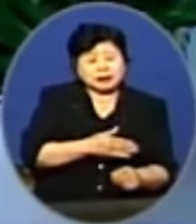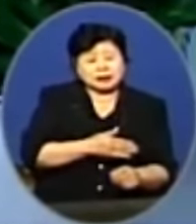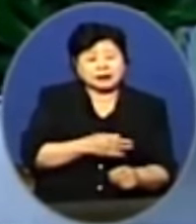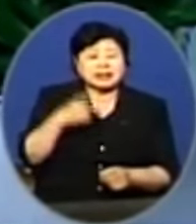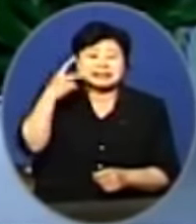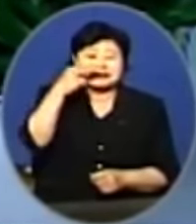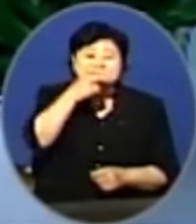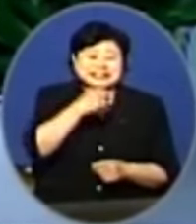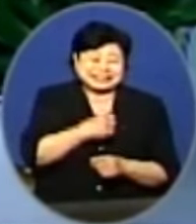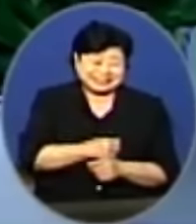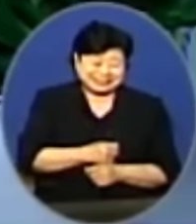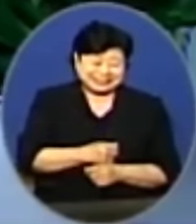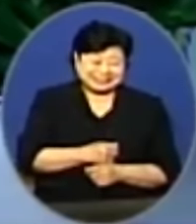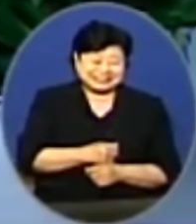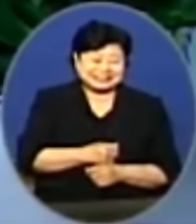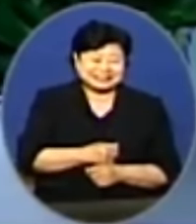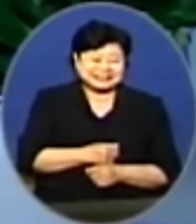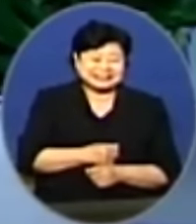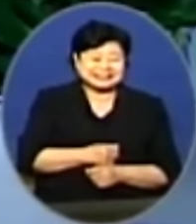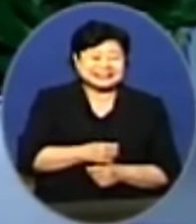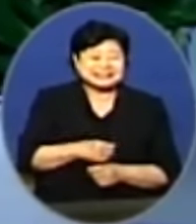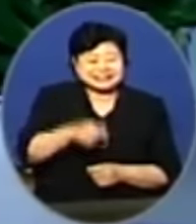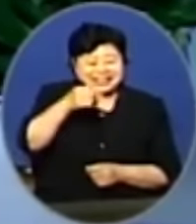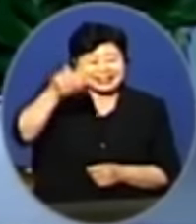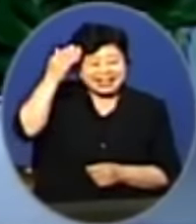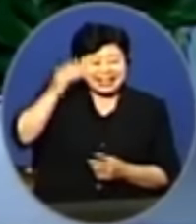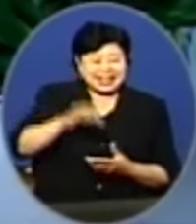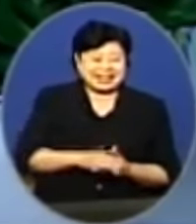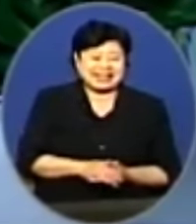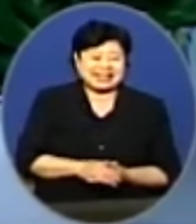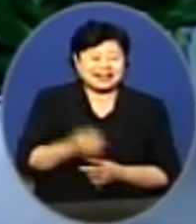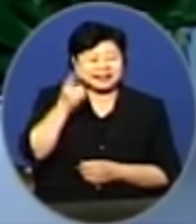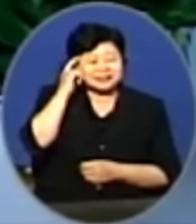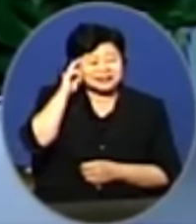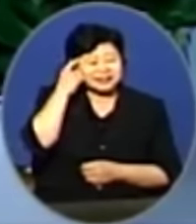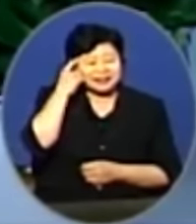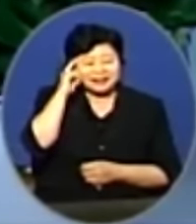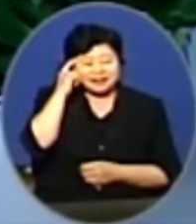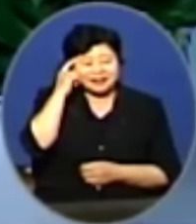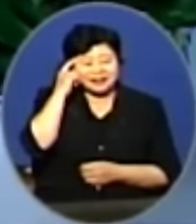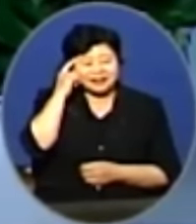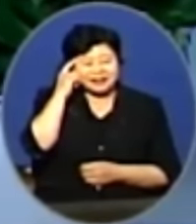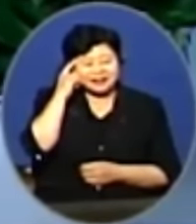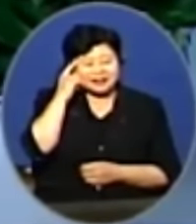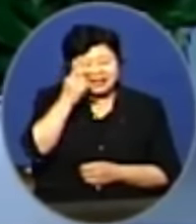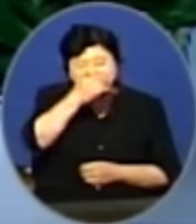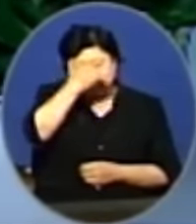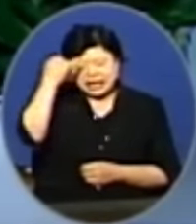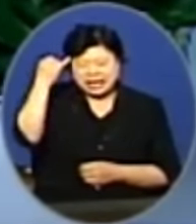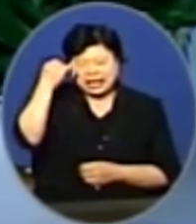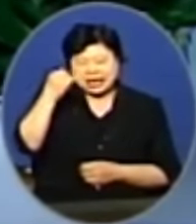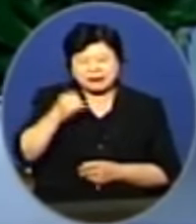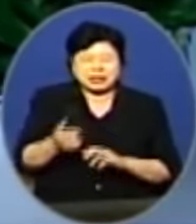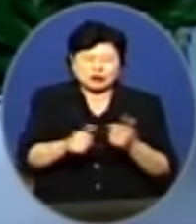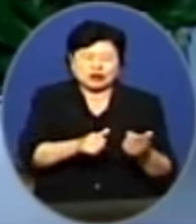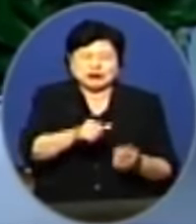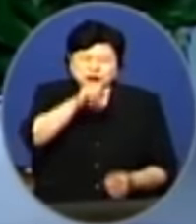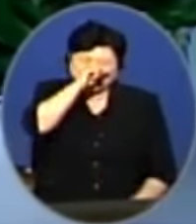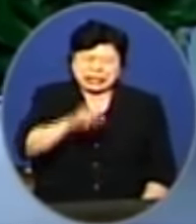그러니 금식하지요. 그때는 내 생각에, 아유, 저 할머니 빨리 세상 떠면